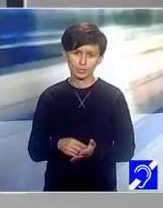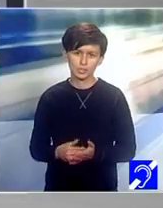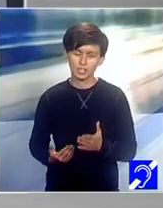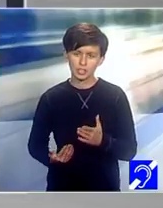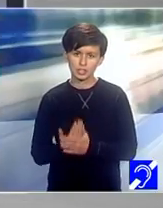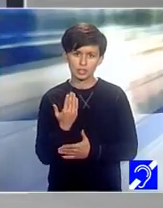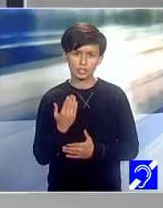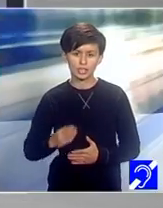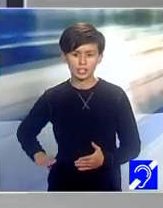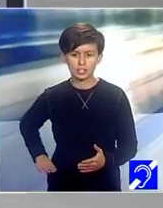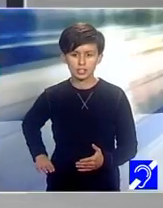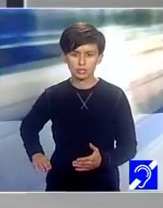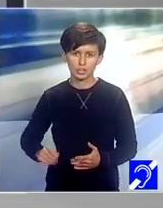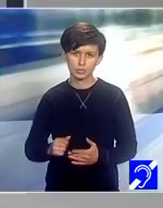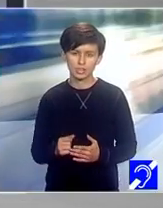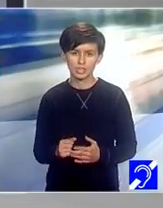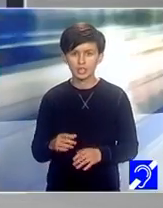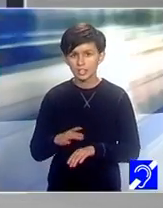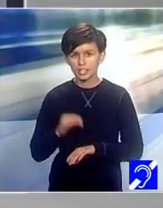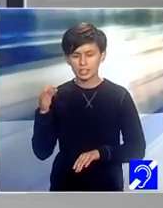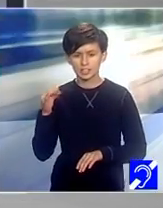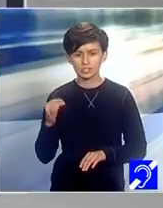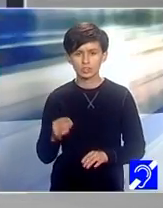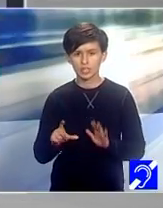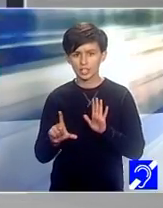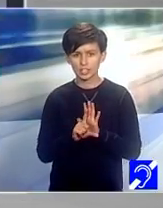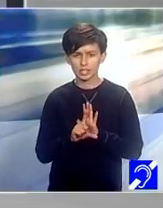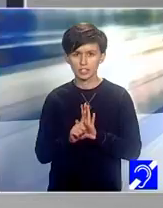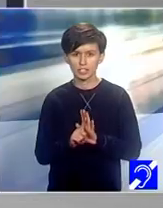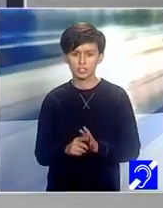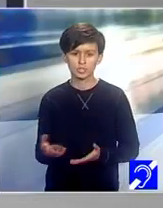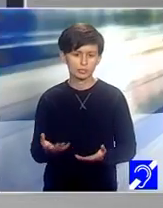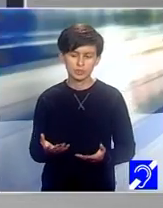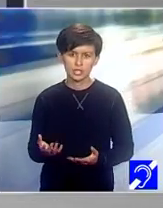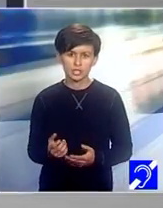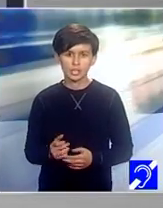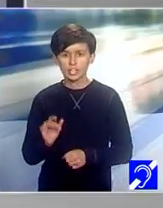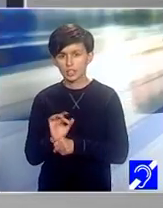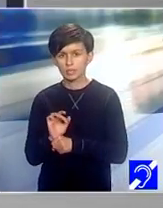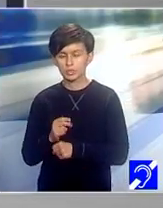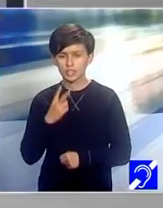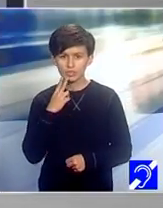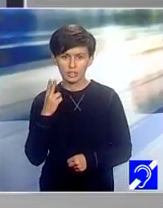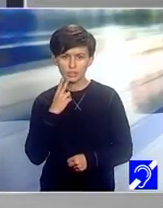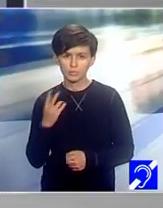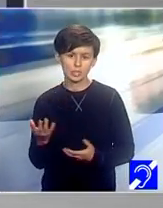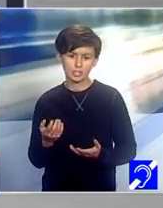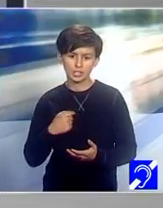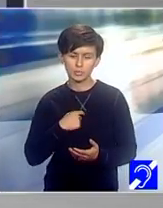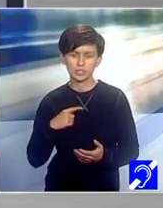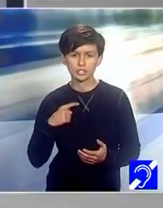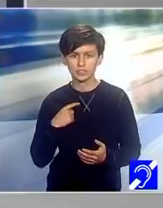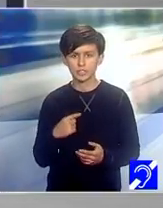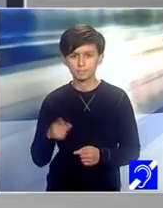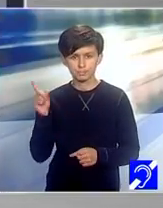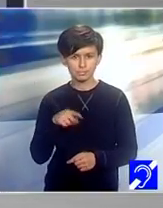ale doamnei Aurelia Cristea, inițiatoarea celebrei legi, prin care ar putea fi acum interzis fumatul în anumite